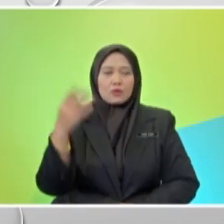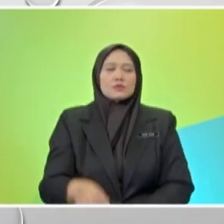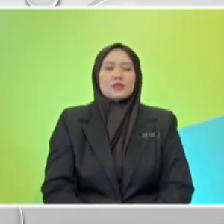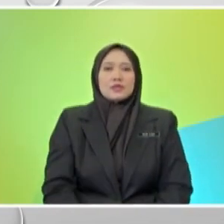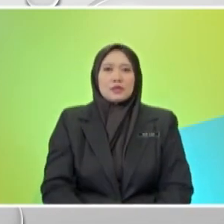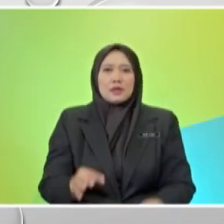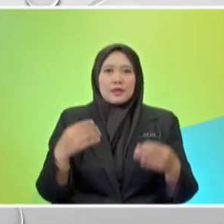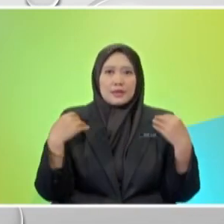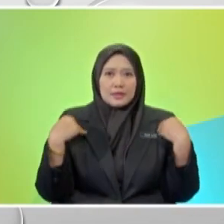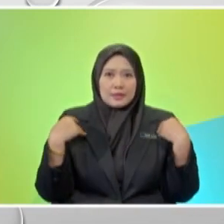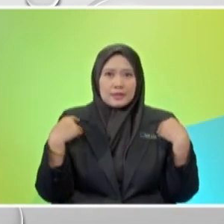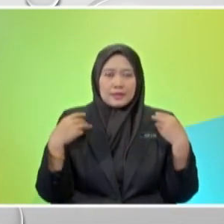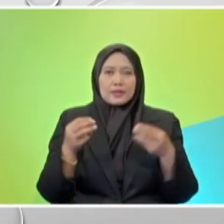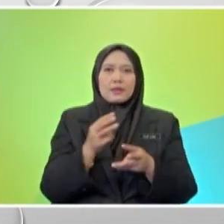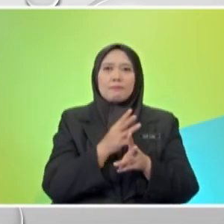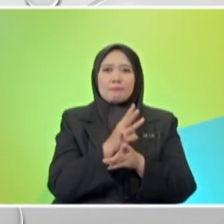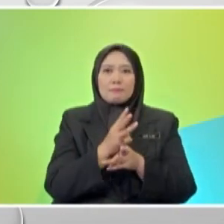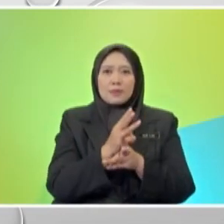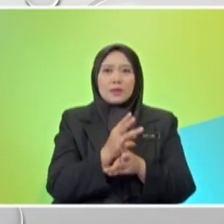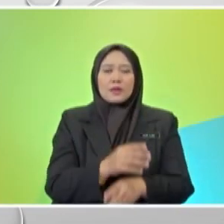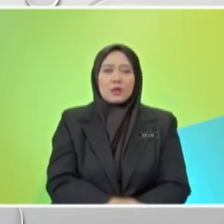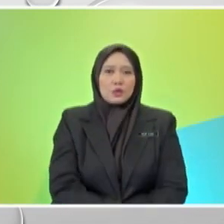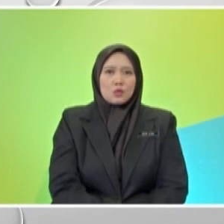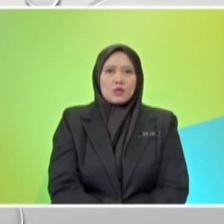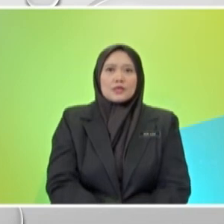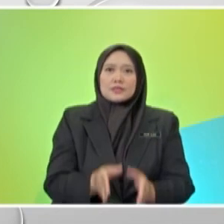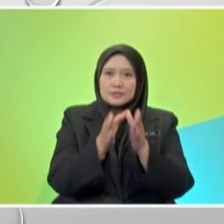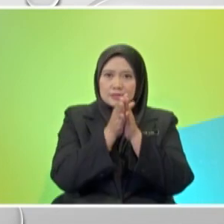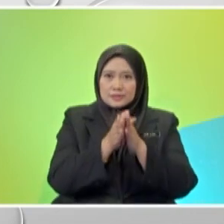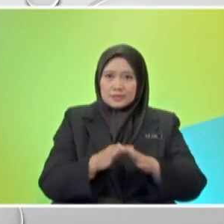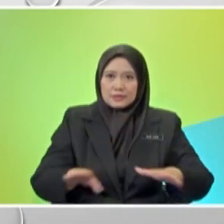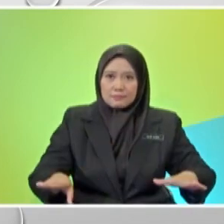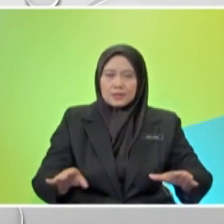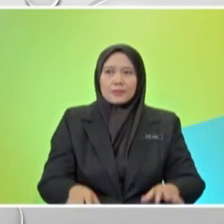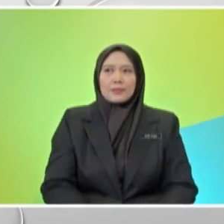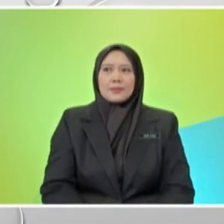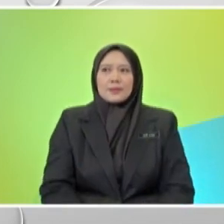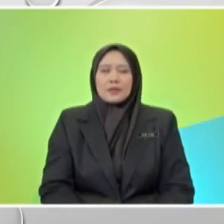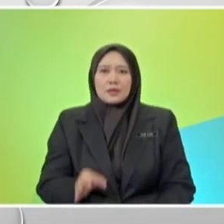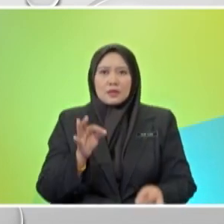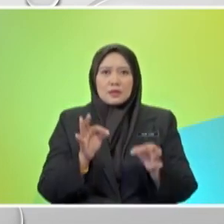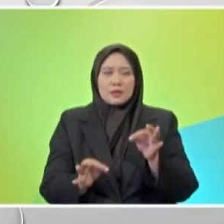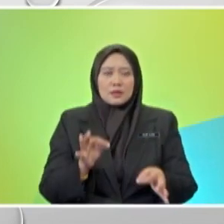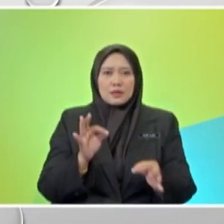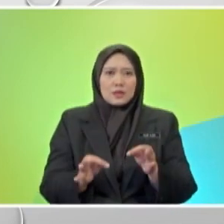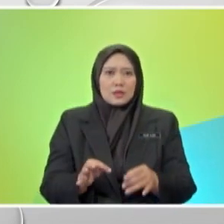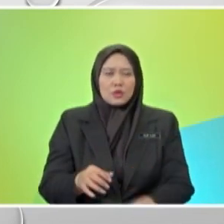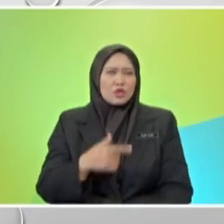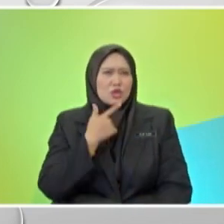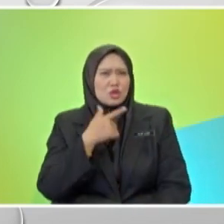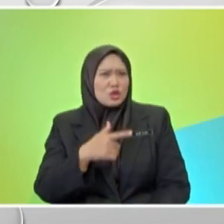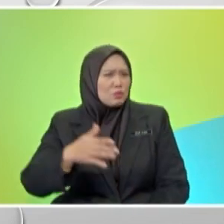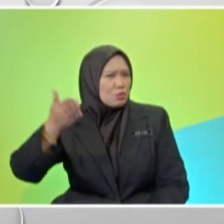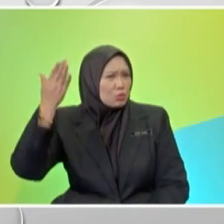pada pengawal keselamatan. Kalau yang jenis lama Irfan, pengawal keselamatan dia menggunakan tali. Tali betul. Kan? Dia